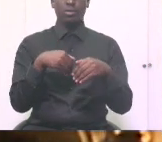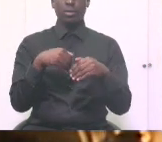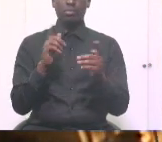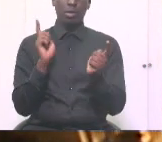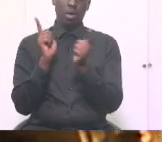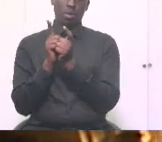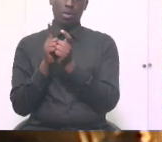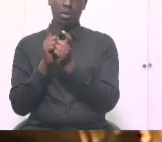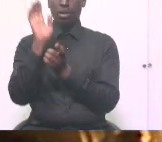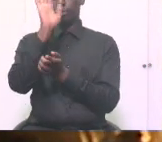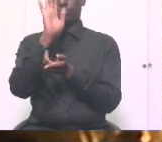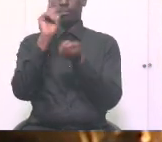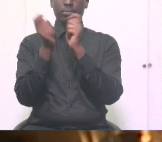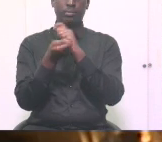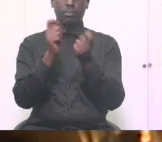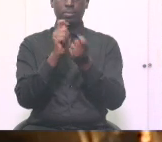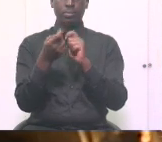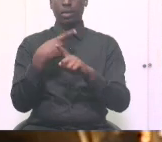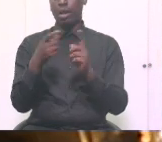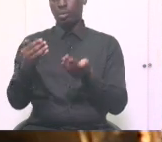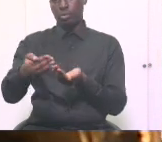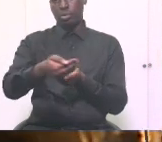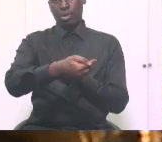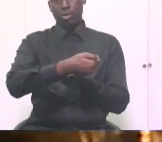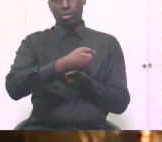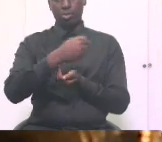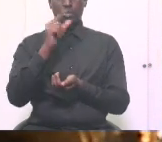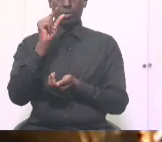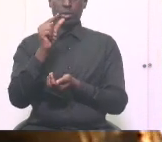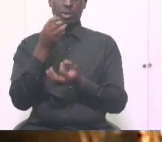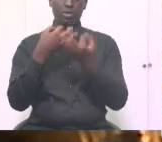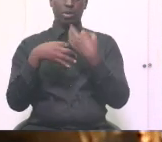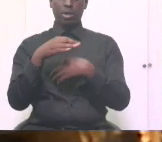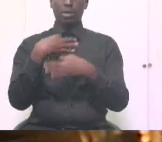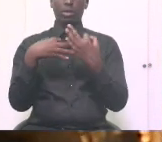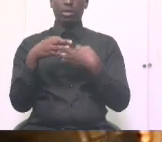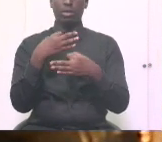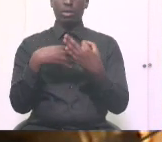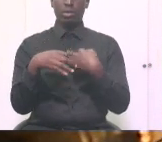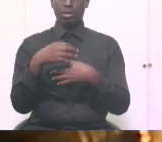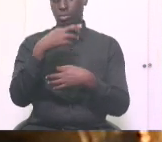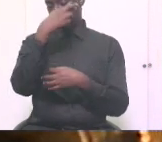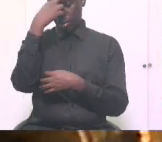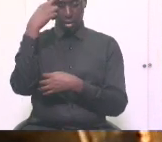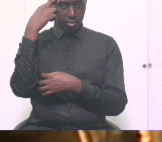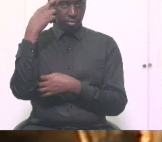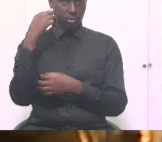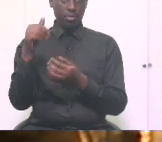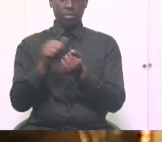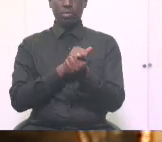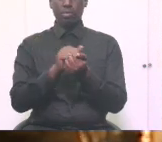bwahuye n'imihindagurikire y'ikirere ariko umusaruro muke w'inganda watewe